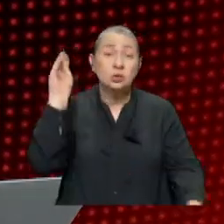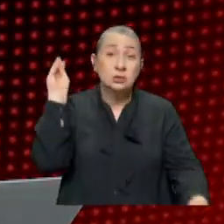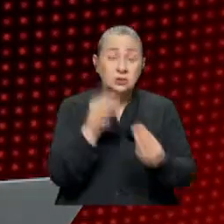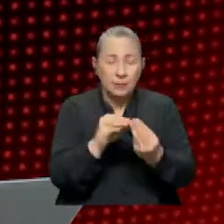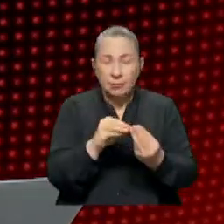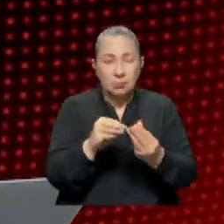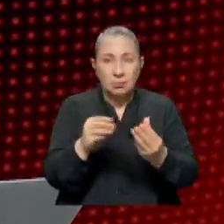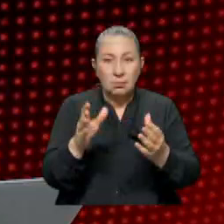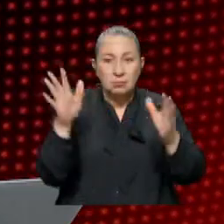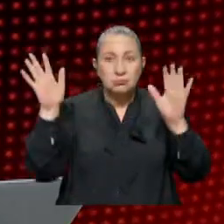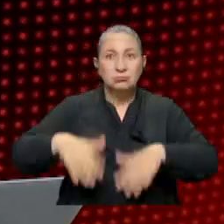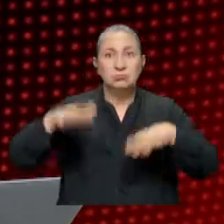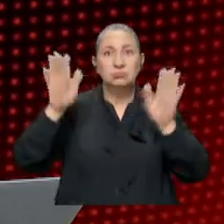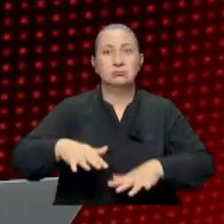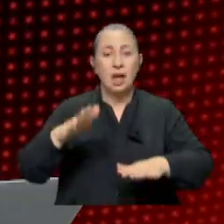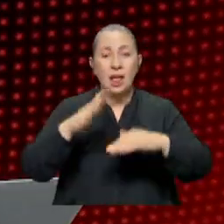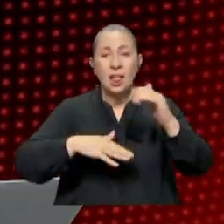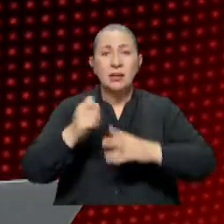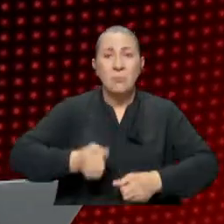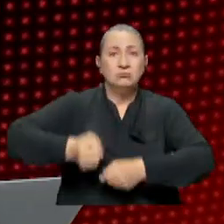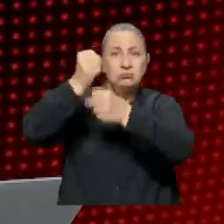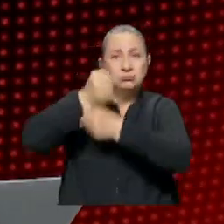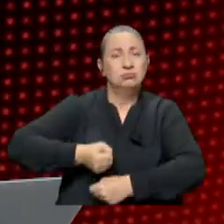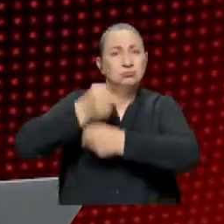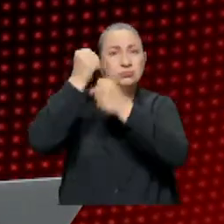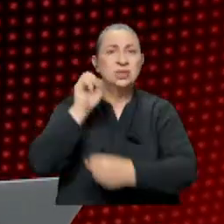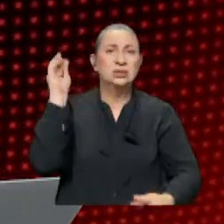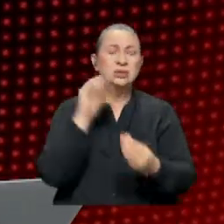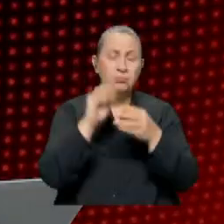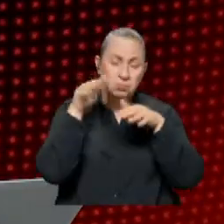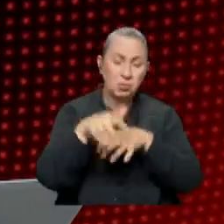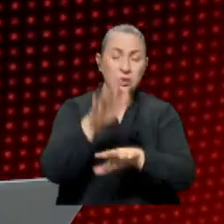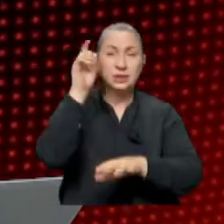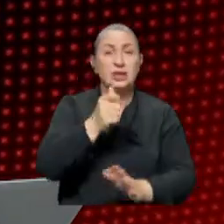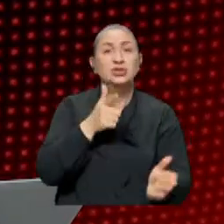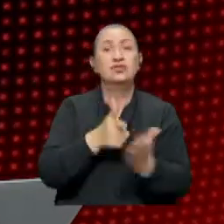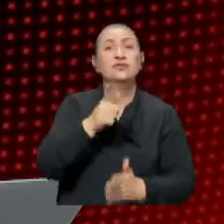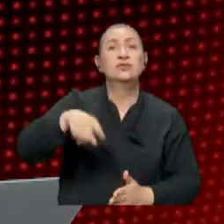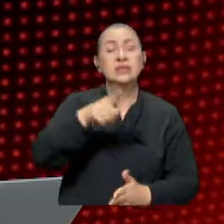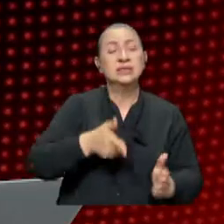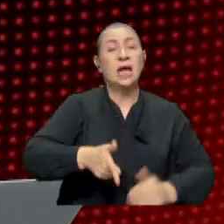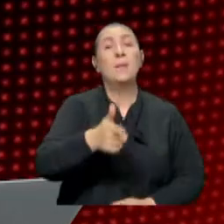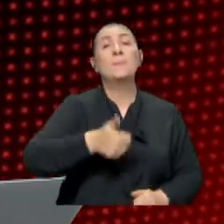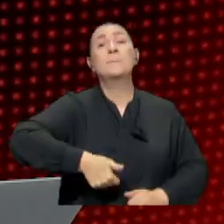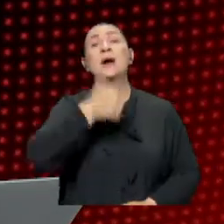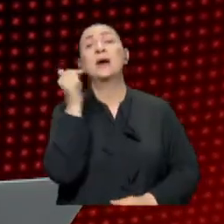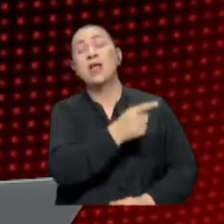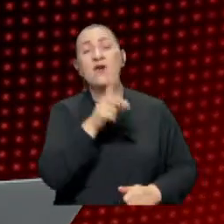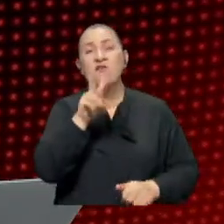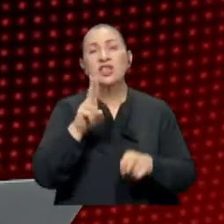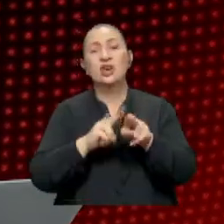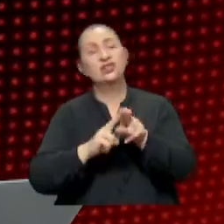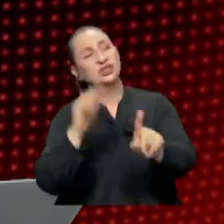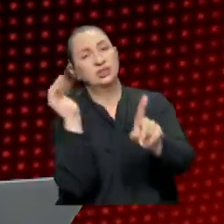gelince meydanlara indi. Ellerinde pankartlarla zammı protesto eden çiftçiler Tarım Bakanı Vahit